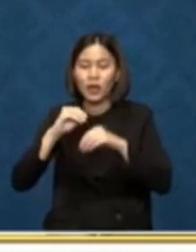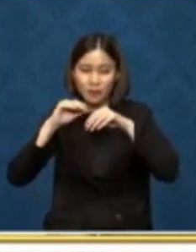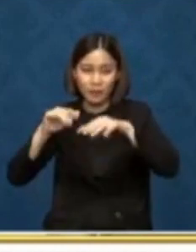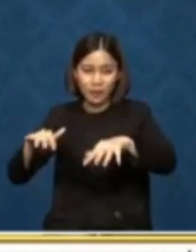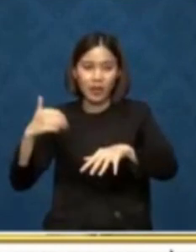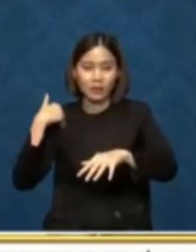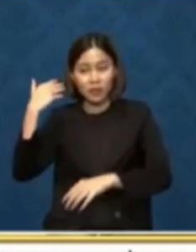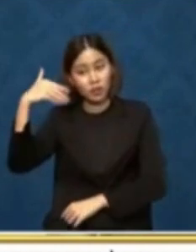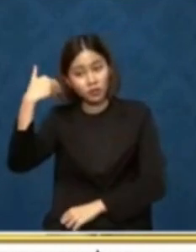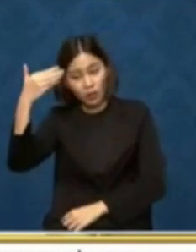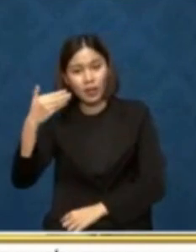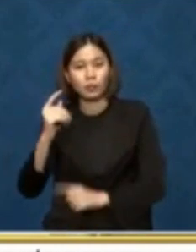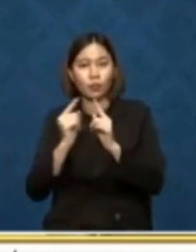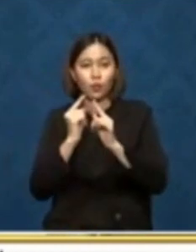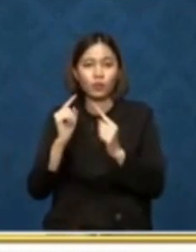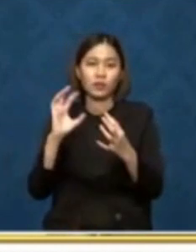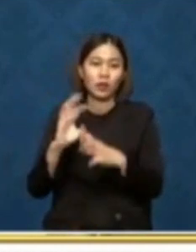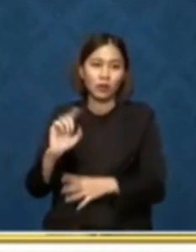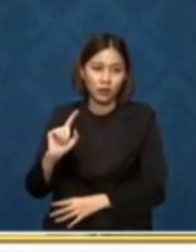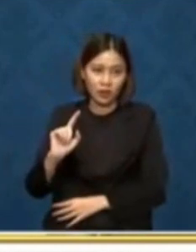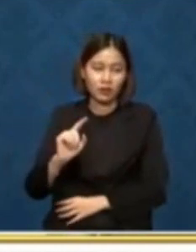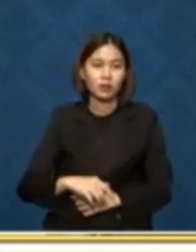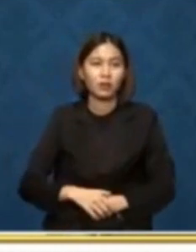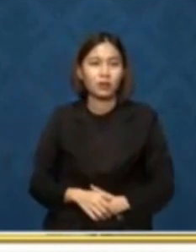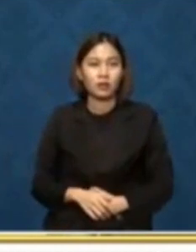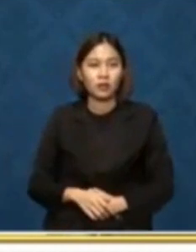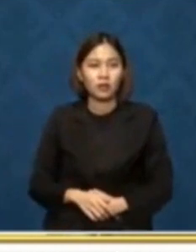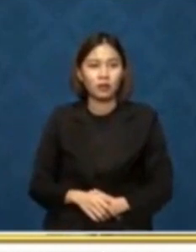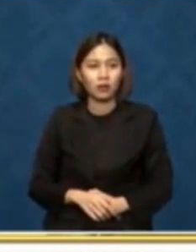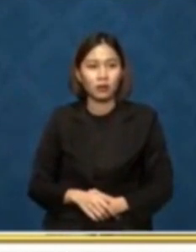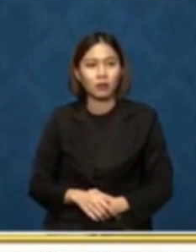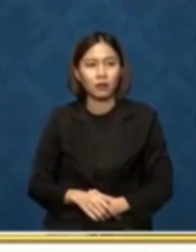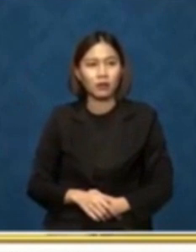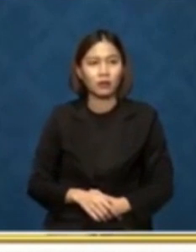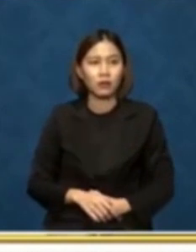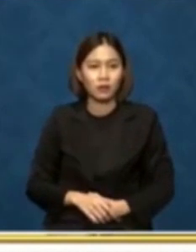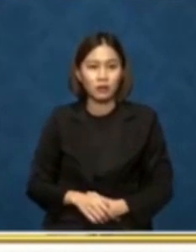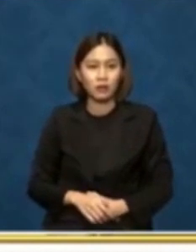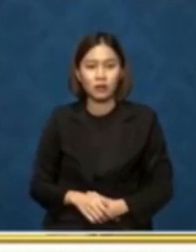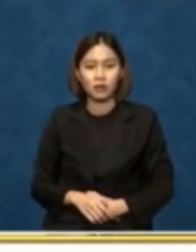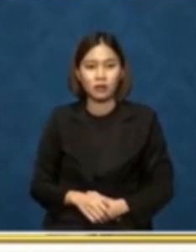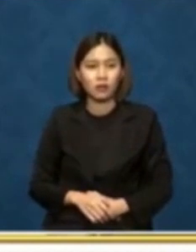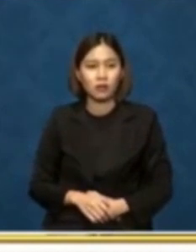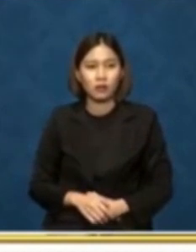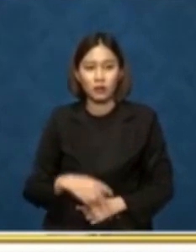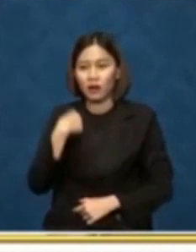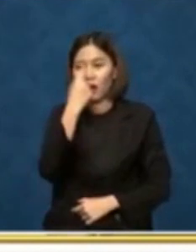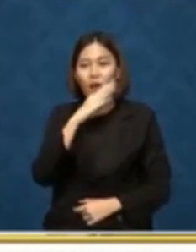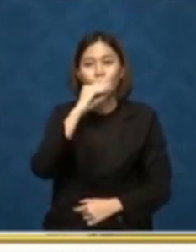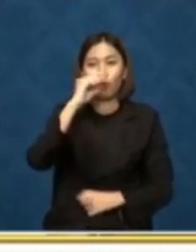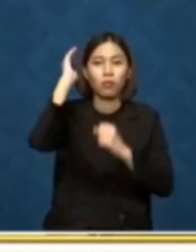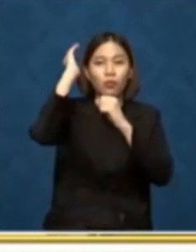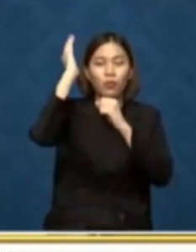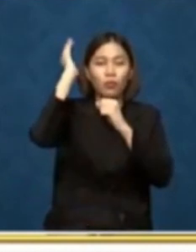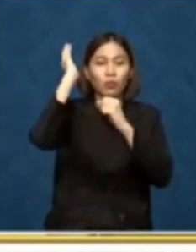ผลเป็นอย่างไรแล้วต่อไปเราจะพูดถึงเรื่องอะไรแล้วเราหวังผลเคืออะไรไม่เช่นนั้นแล้วนะครับ